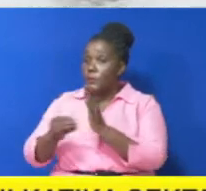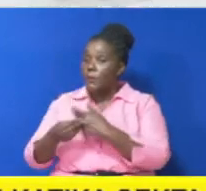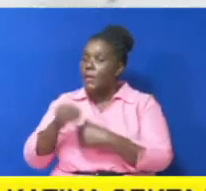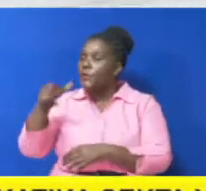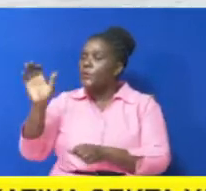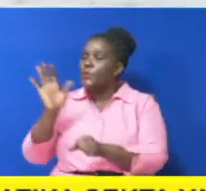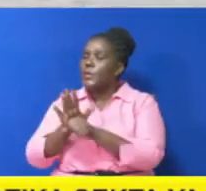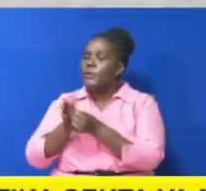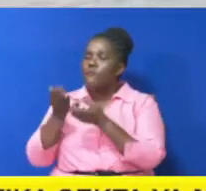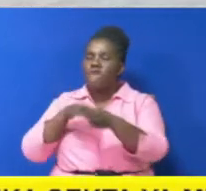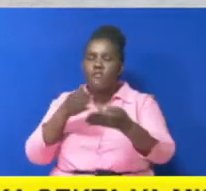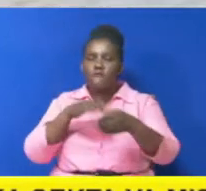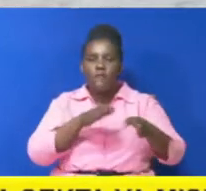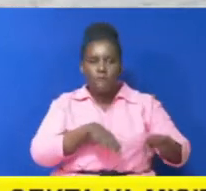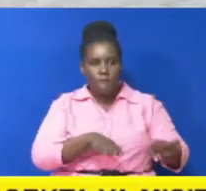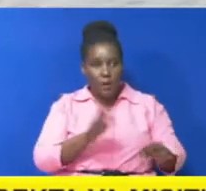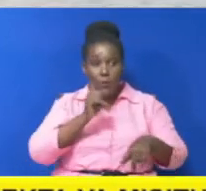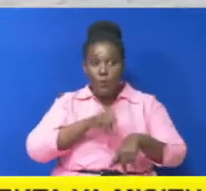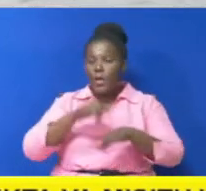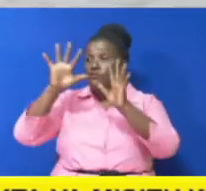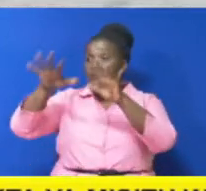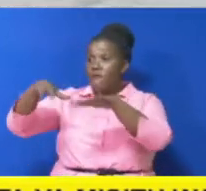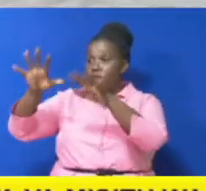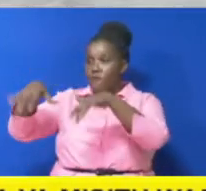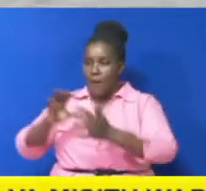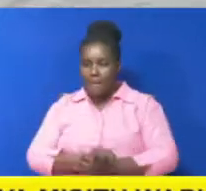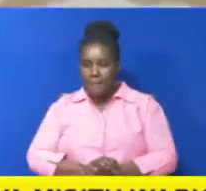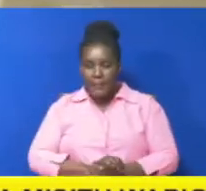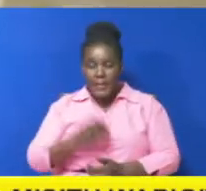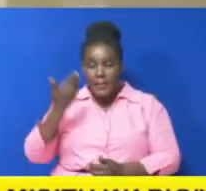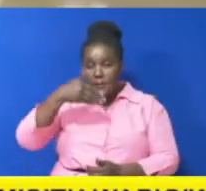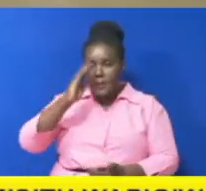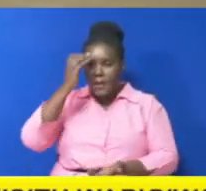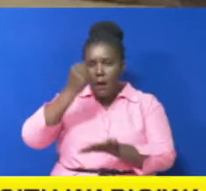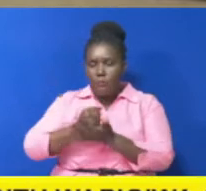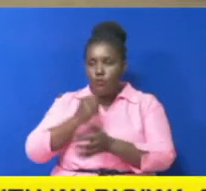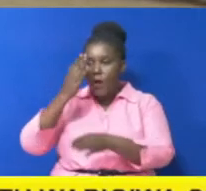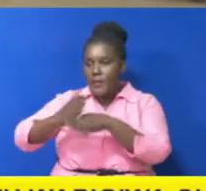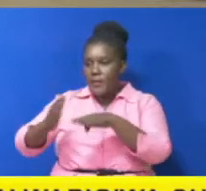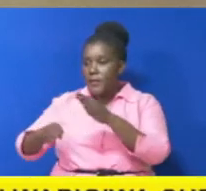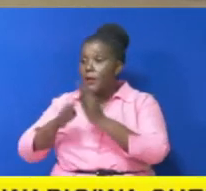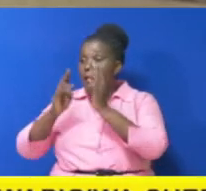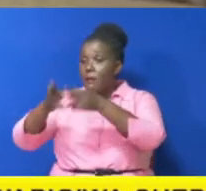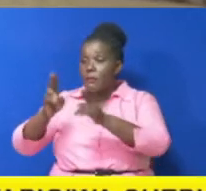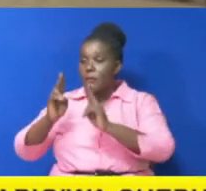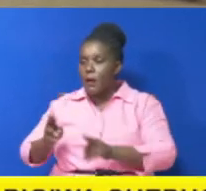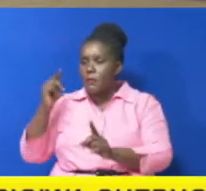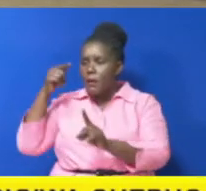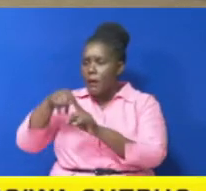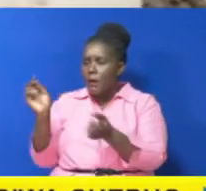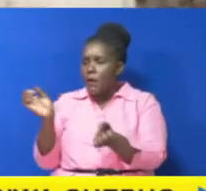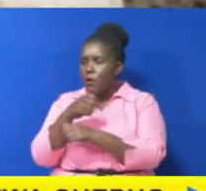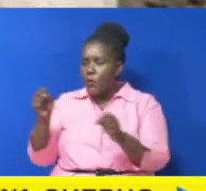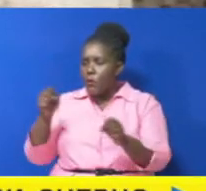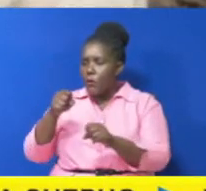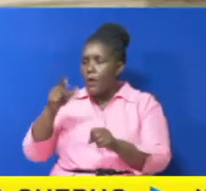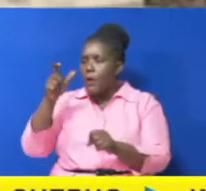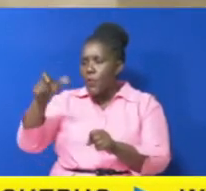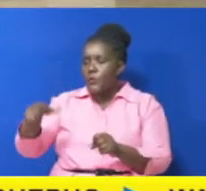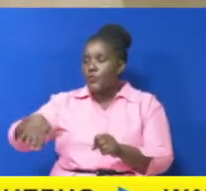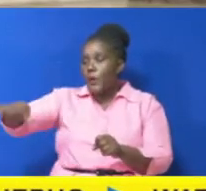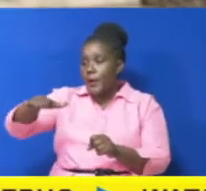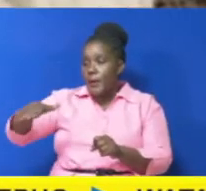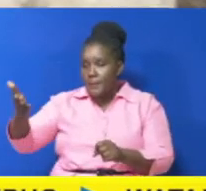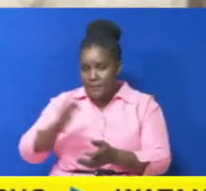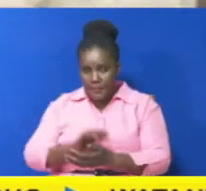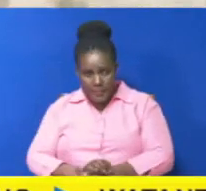watu kupoteza maisha pindi unapofurika. Kufuatia hali hii, serikali iliamua kujenga daraja ili kunusuru maisha ya wakazi hawa, na